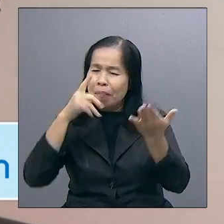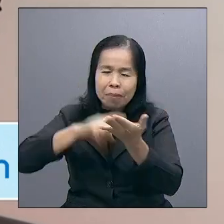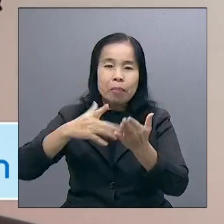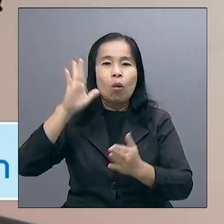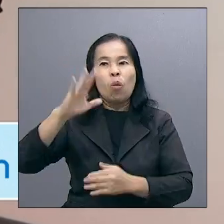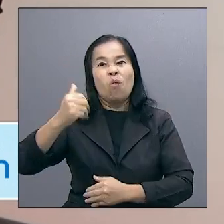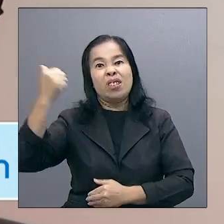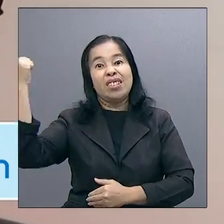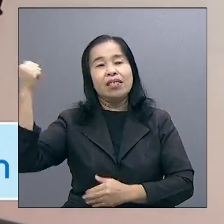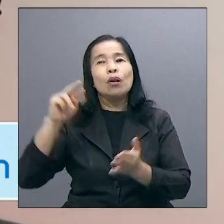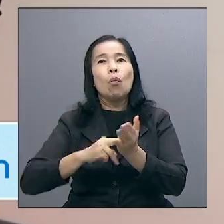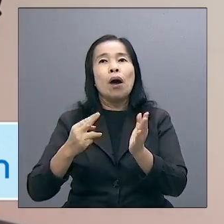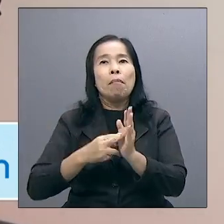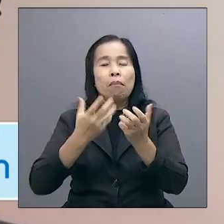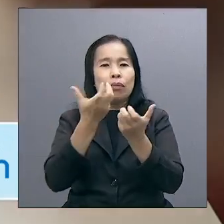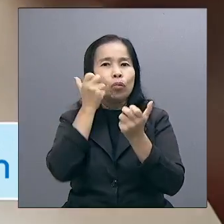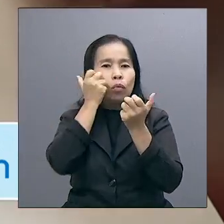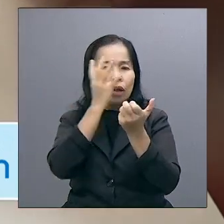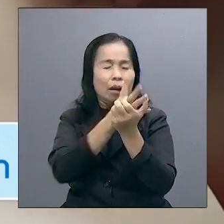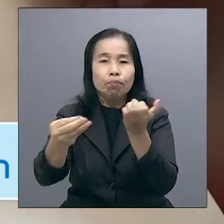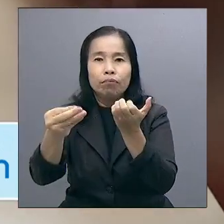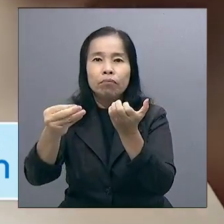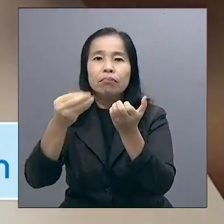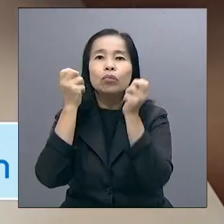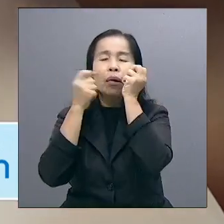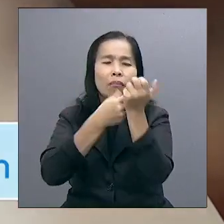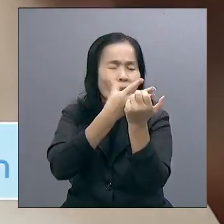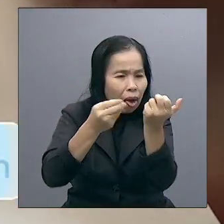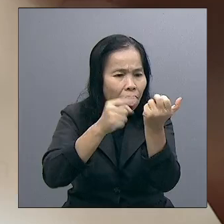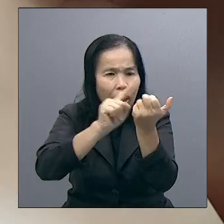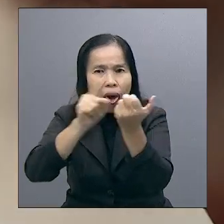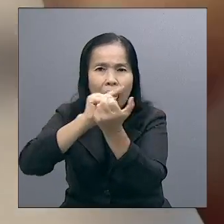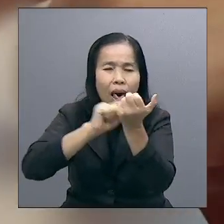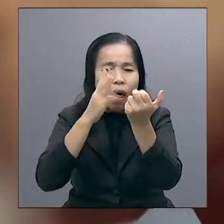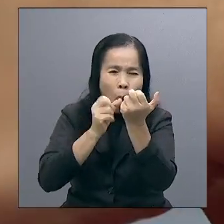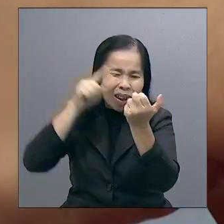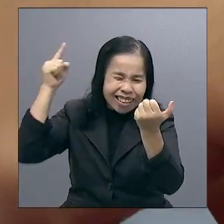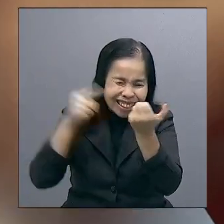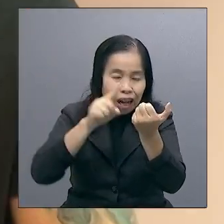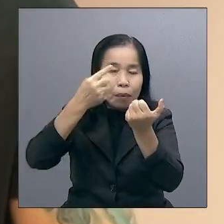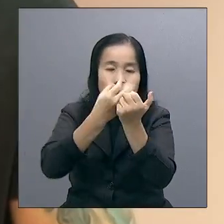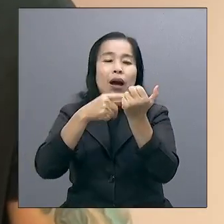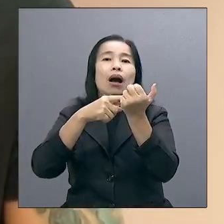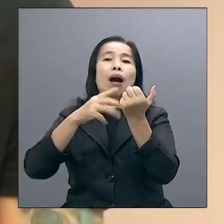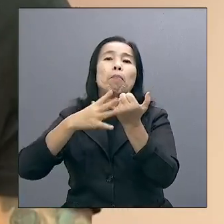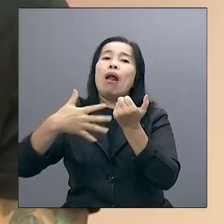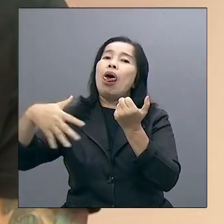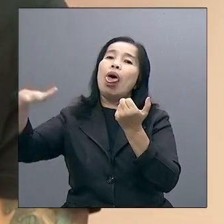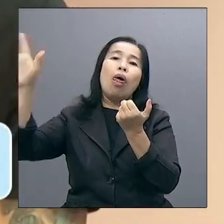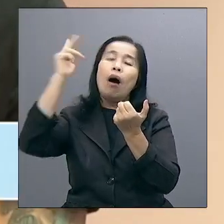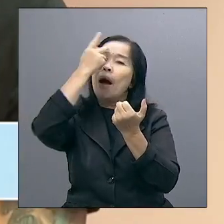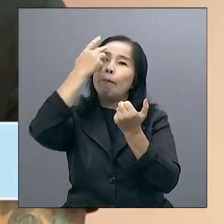น รีหมดธุรษัพท หอาคบคุธุษัพท์และโอนเงินออกไป นั่นคือฝีมือของมิชาชีพที่จรงทำ